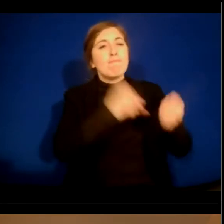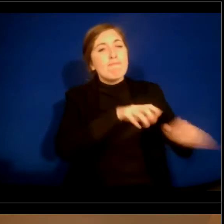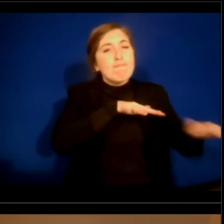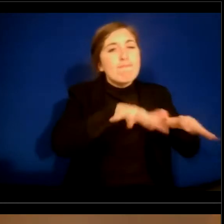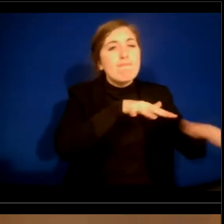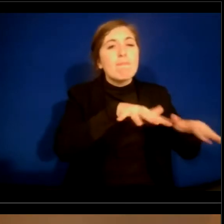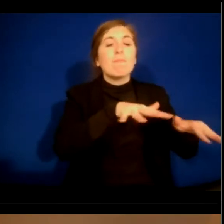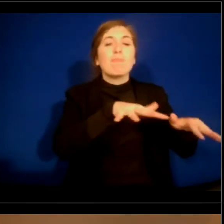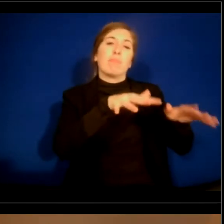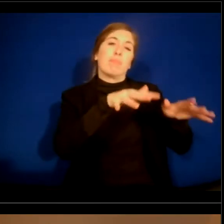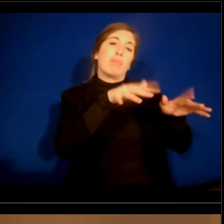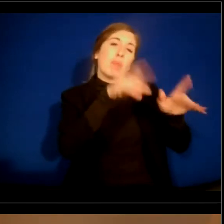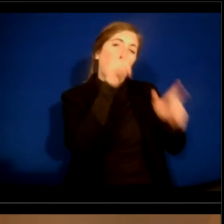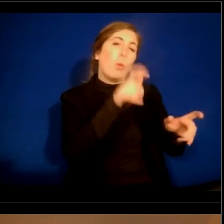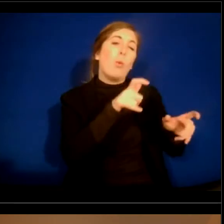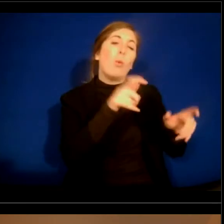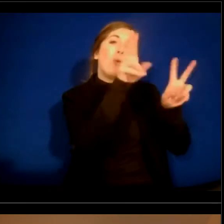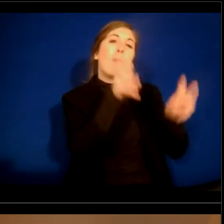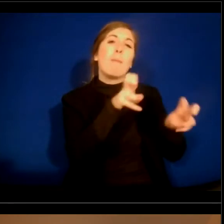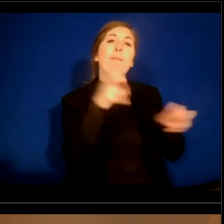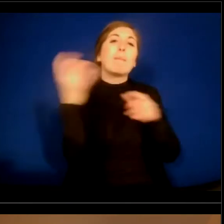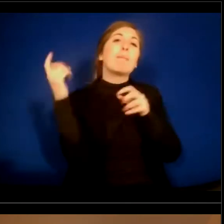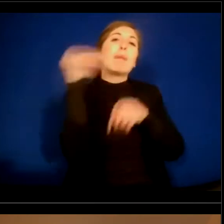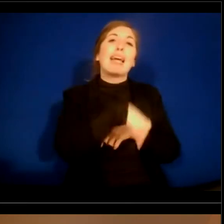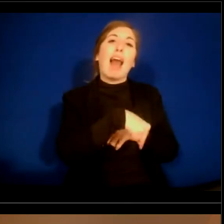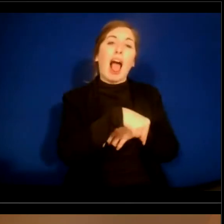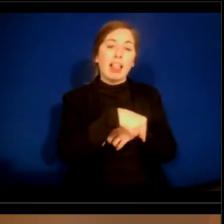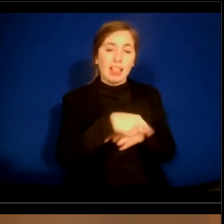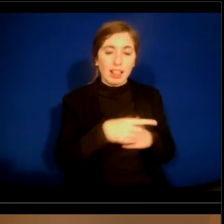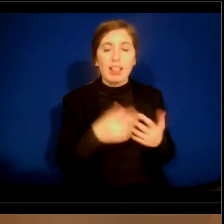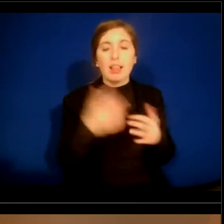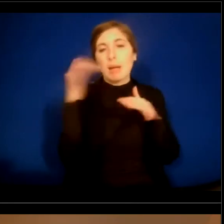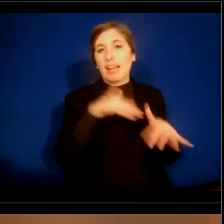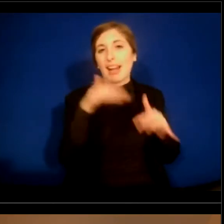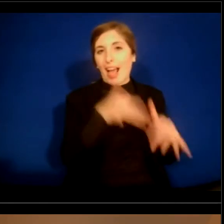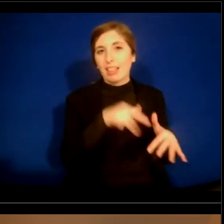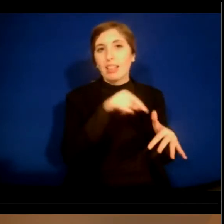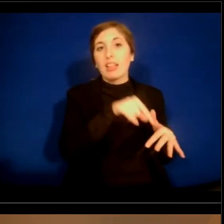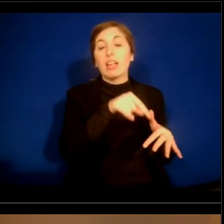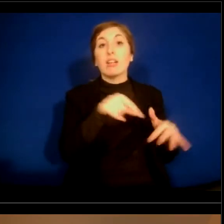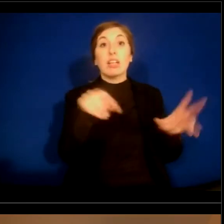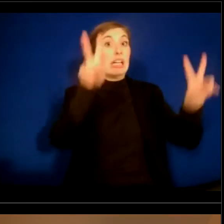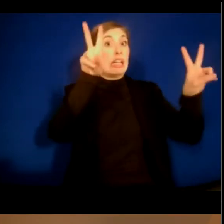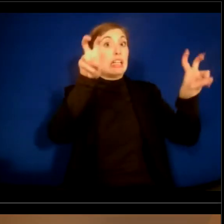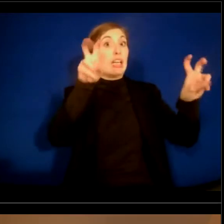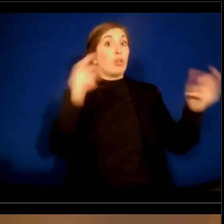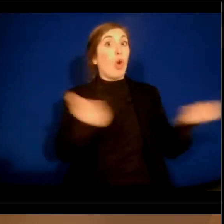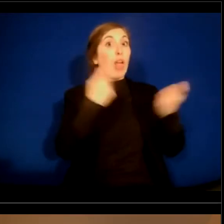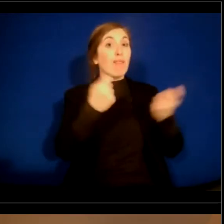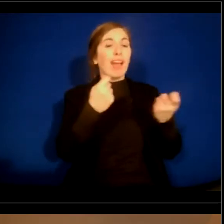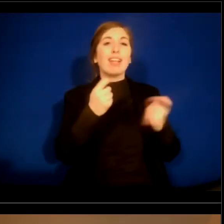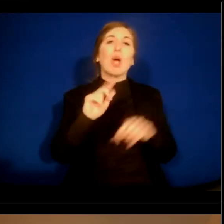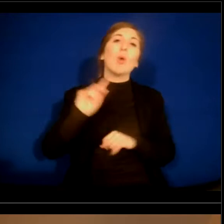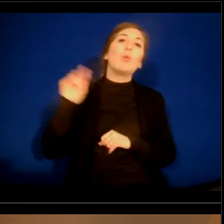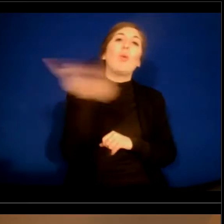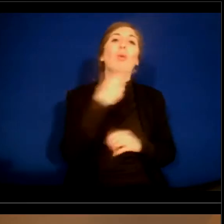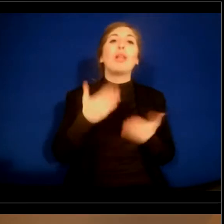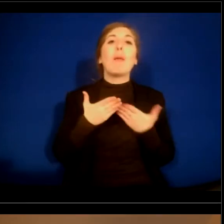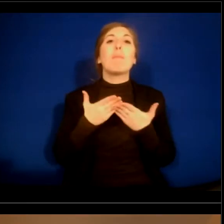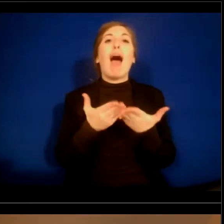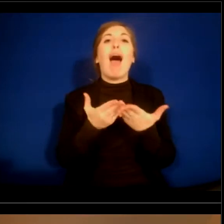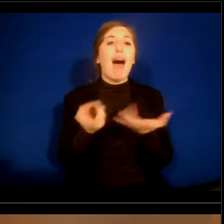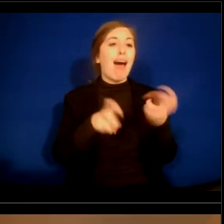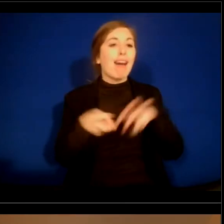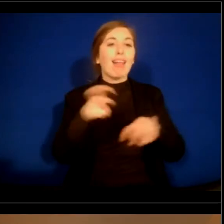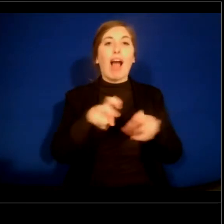dei migranti, che si intitolava Siamo tutti sulla stessa barca, che abbiamo fatto